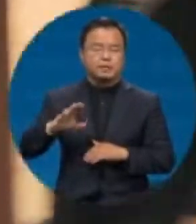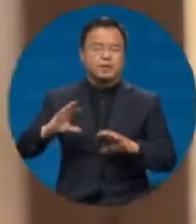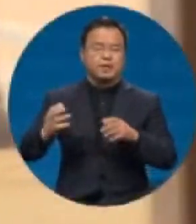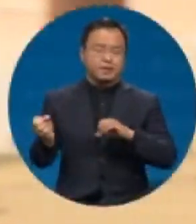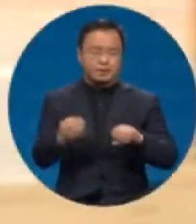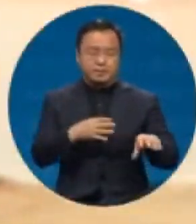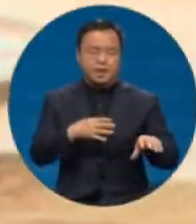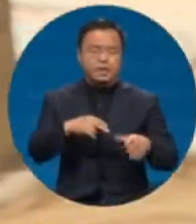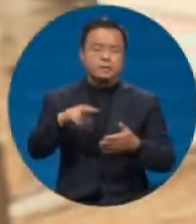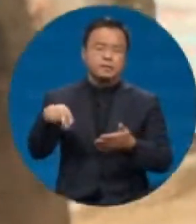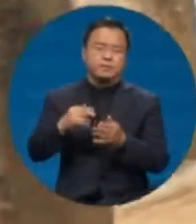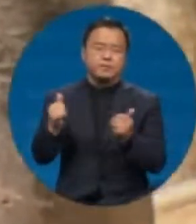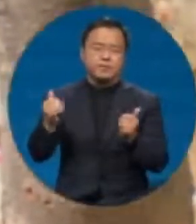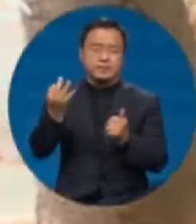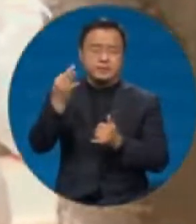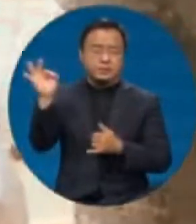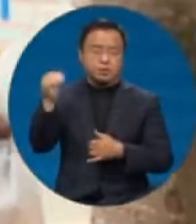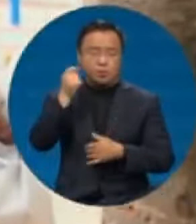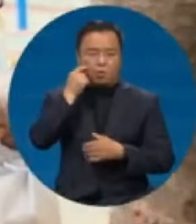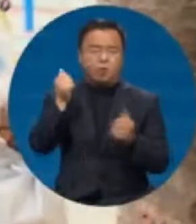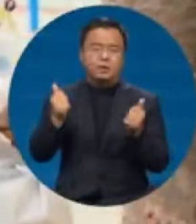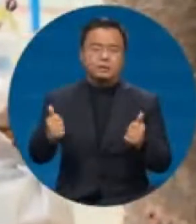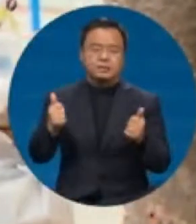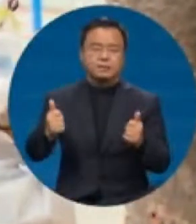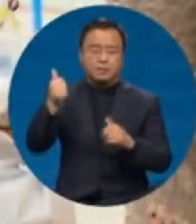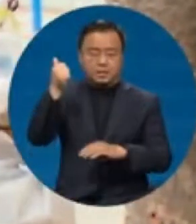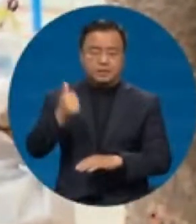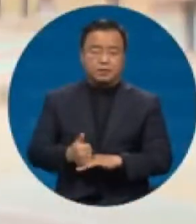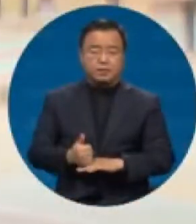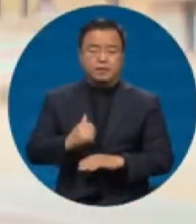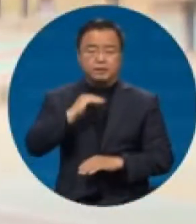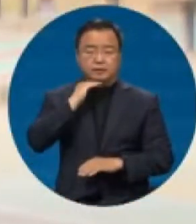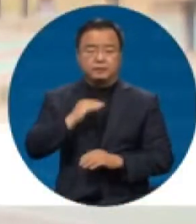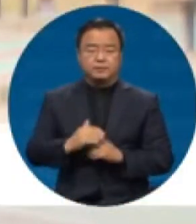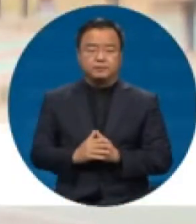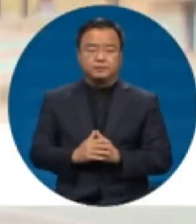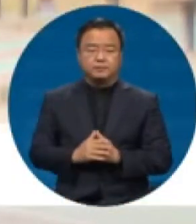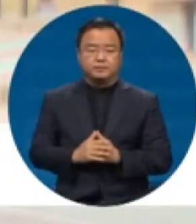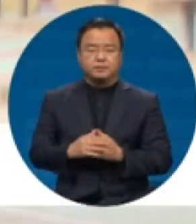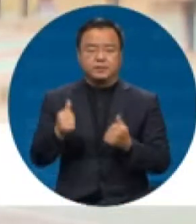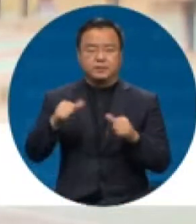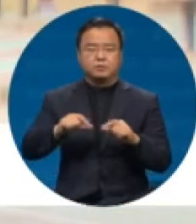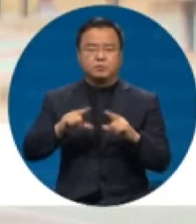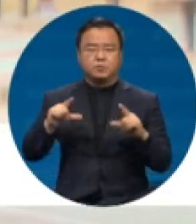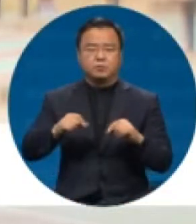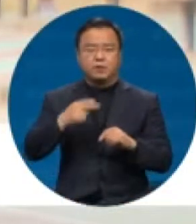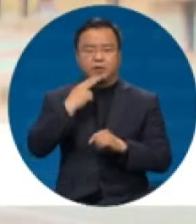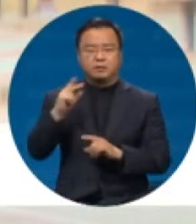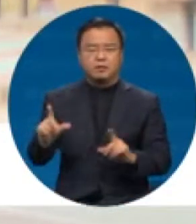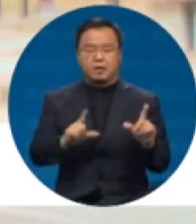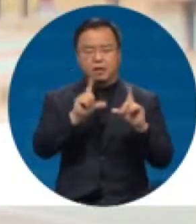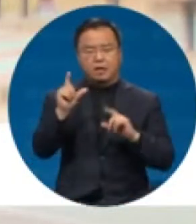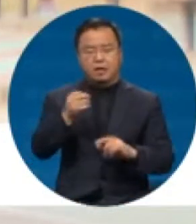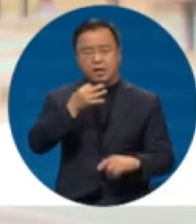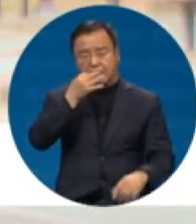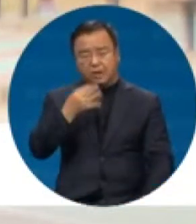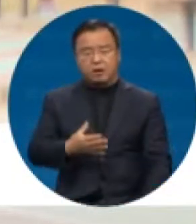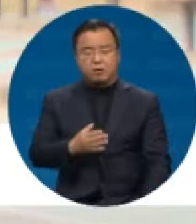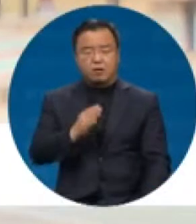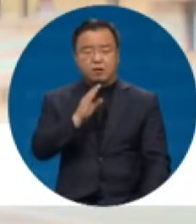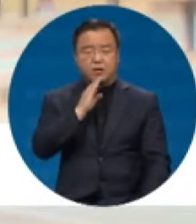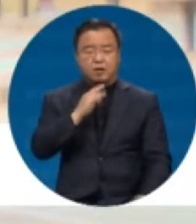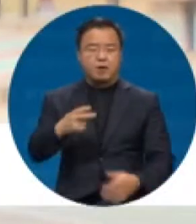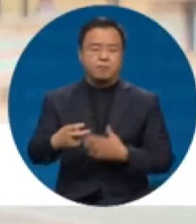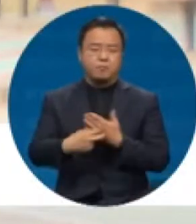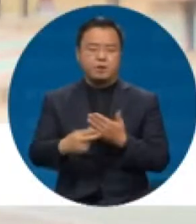못한 채 재판 결과를 기다리고 있습니다 아니면 5화에서 달 뇌도 lid 갈 수 발 입 딱 메뉴 읽어도 허